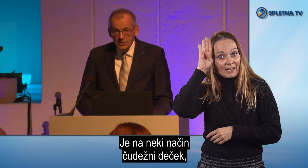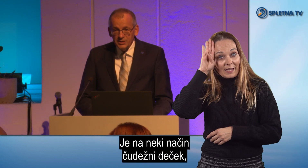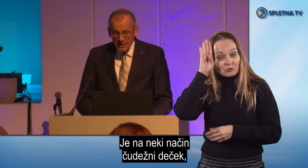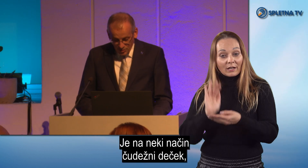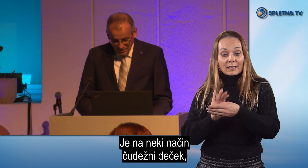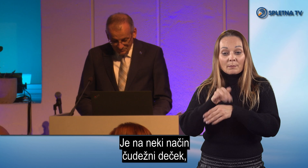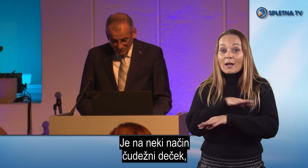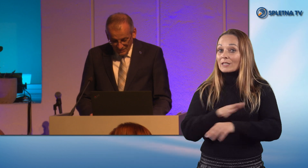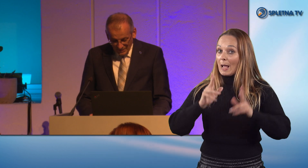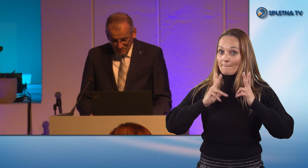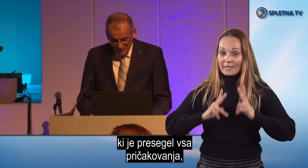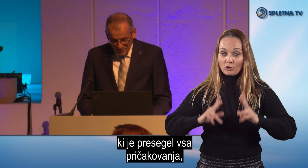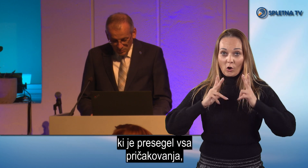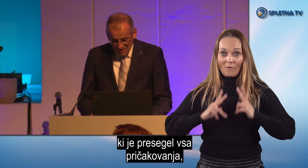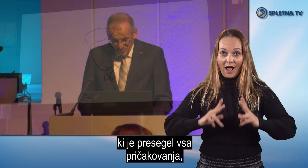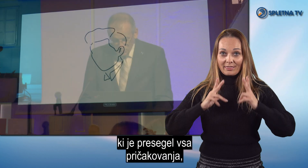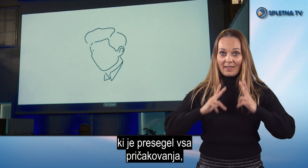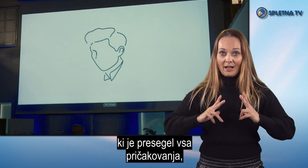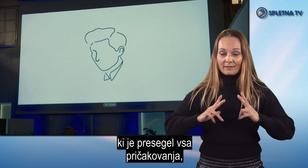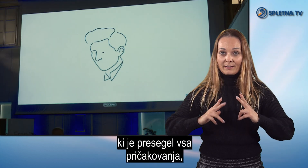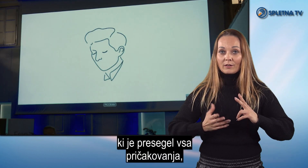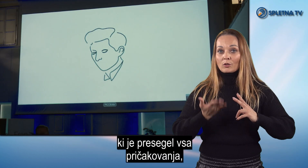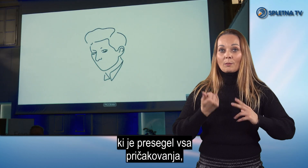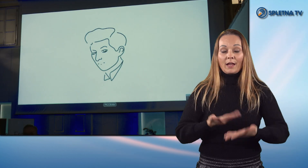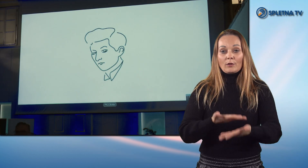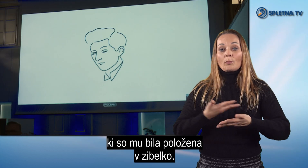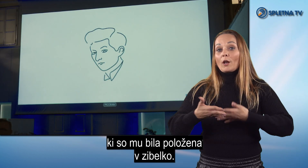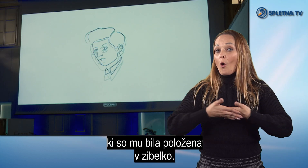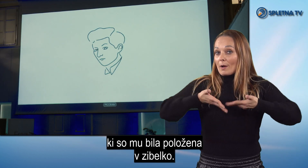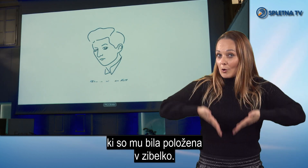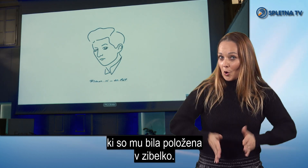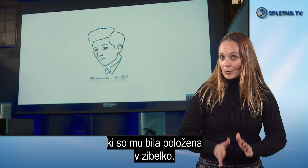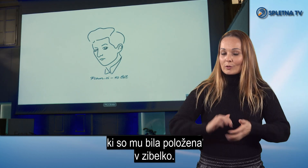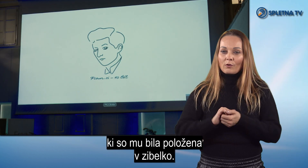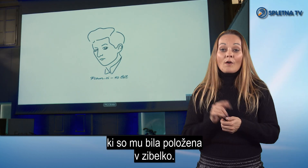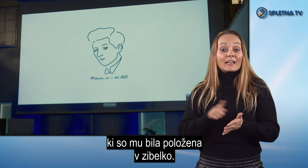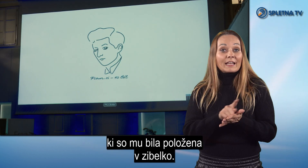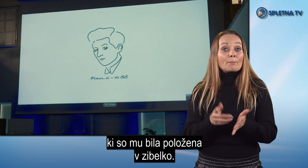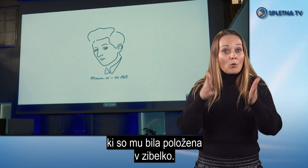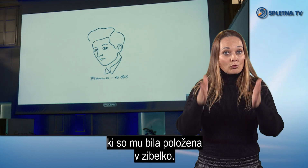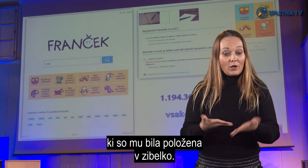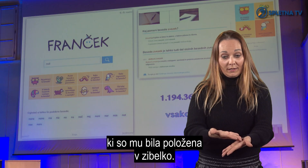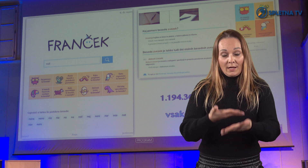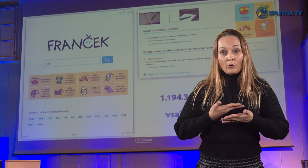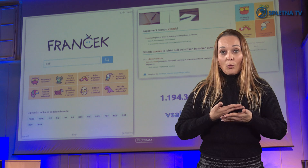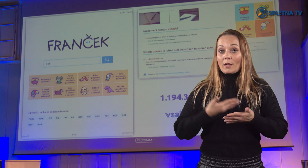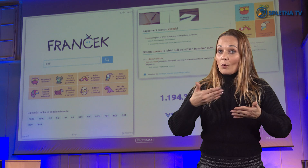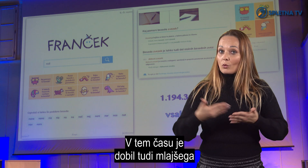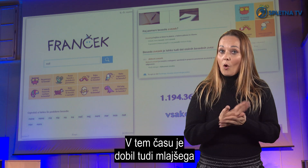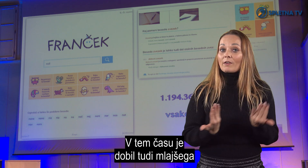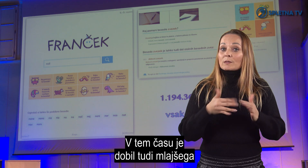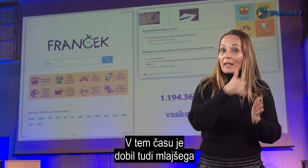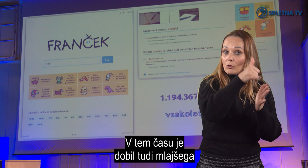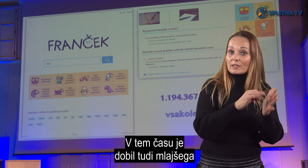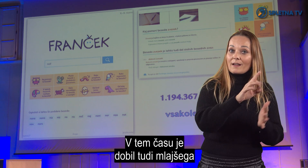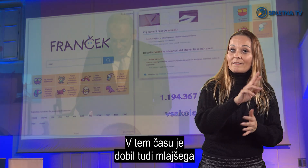način čudežen deček, ki je presegel vsa pričakovanja, ki so mu bila priložena v zemlji. V tem